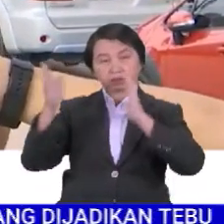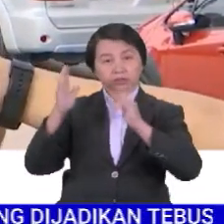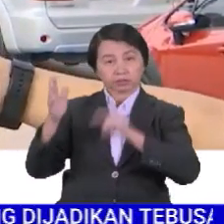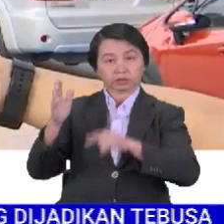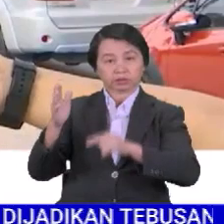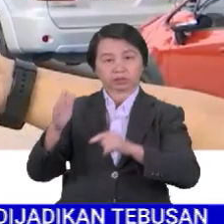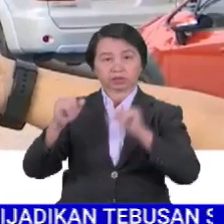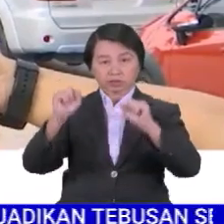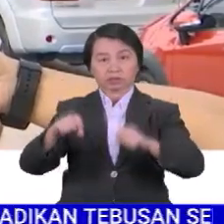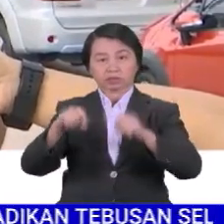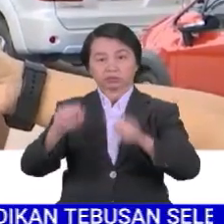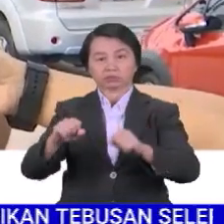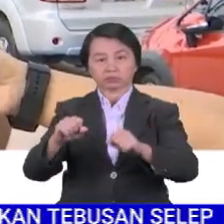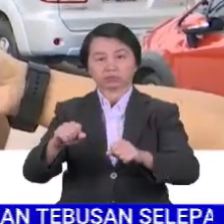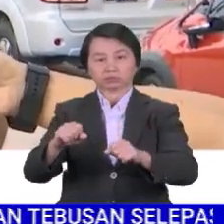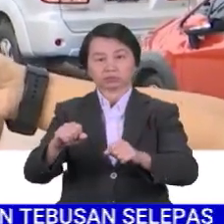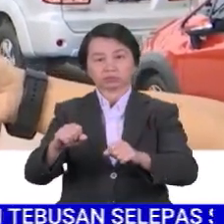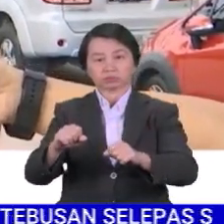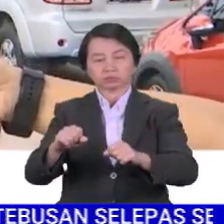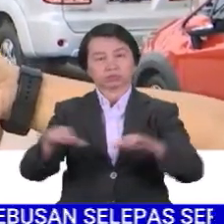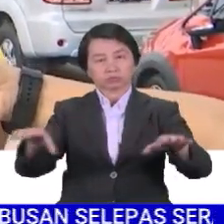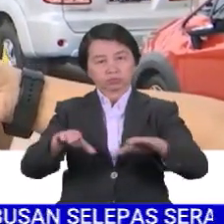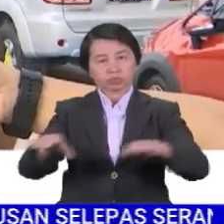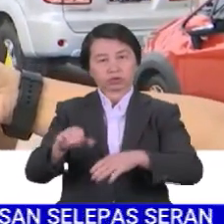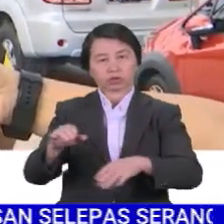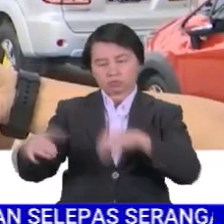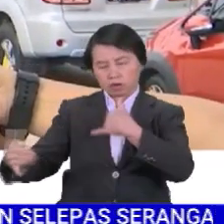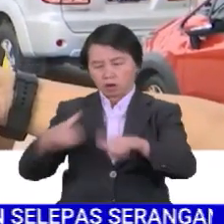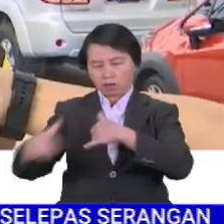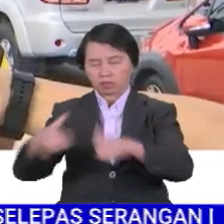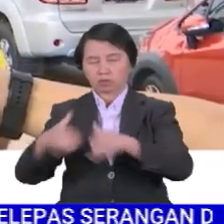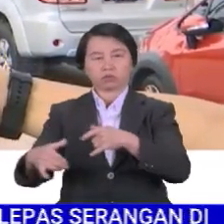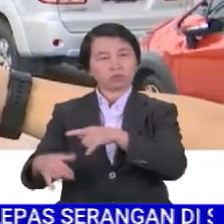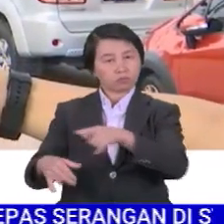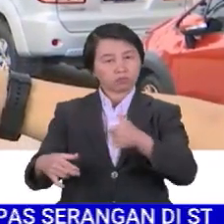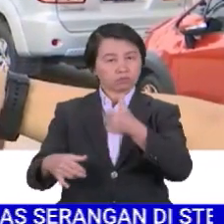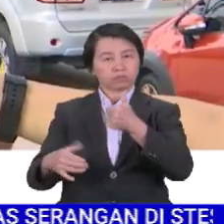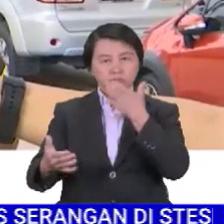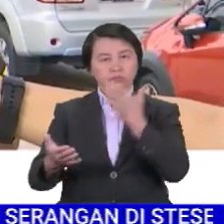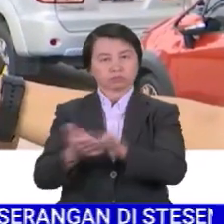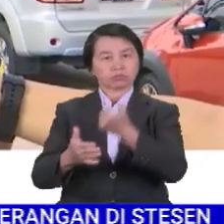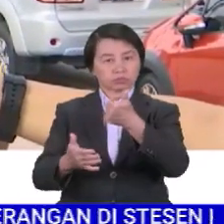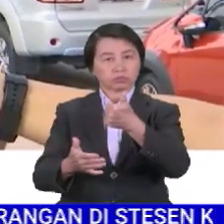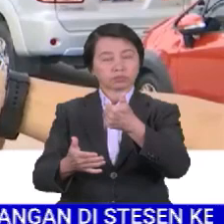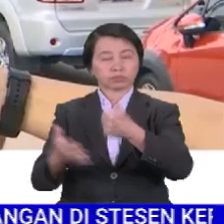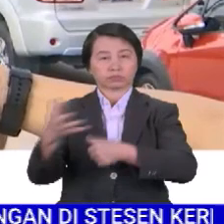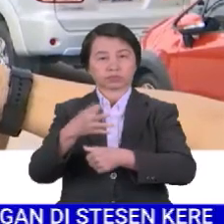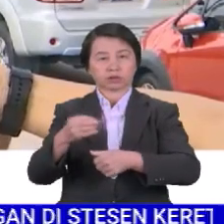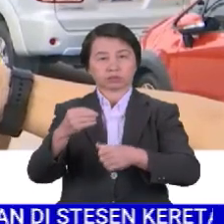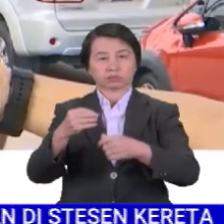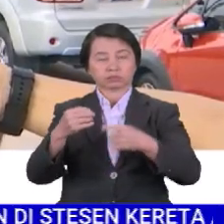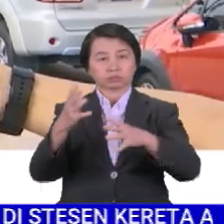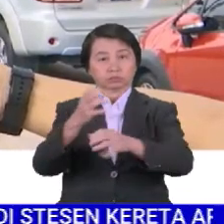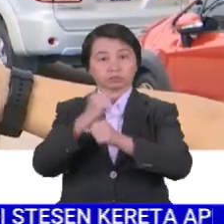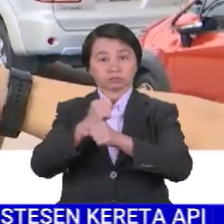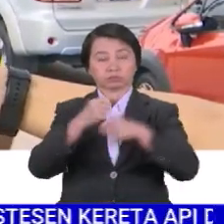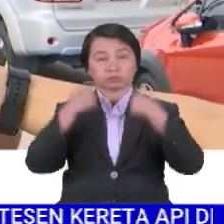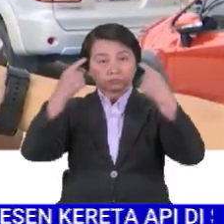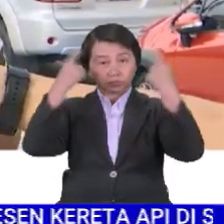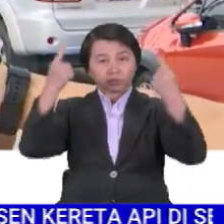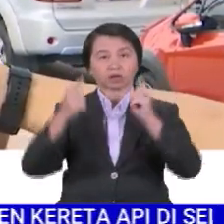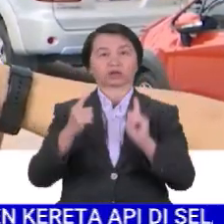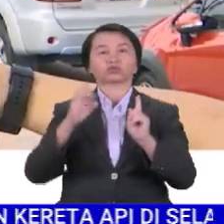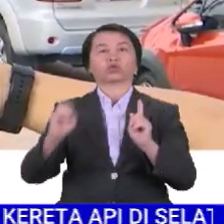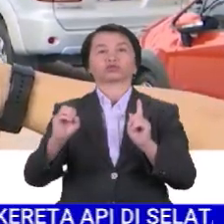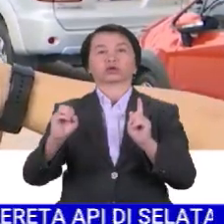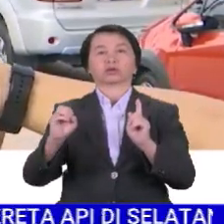dapat melaksanakan tugas mereka dengan sebaiknya dan mencapai kenangan satu kosong